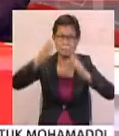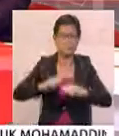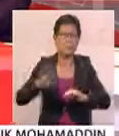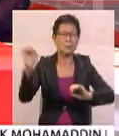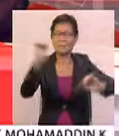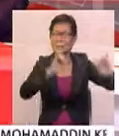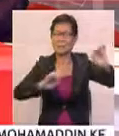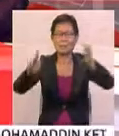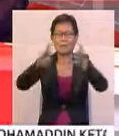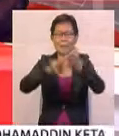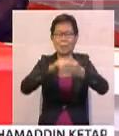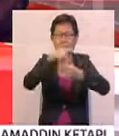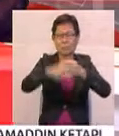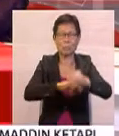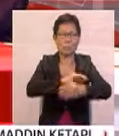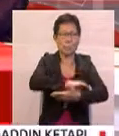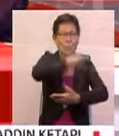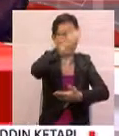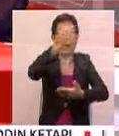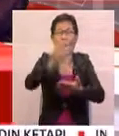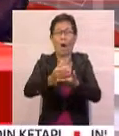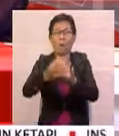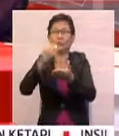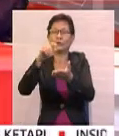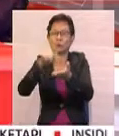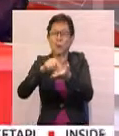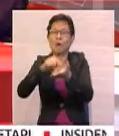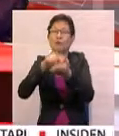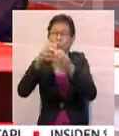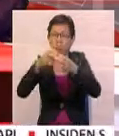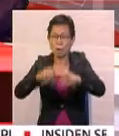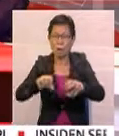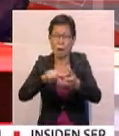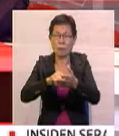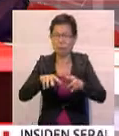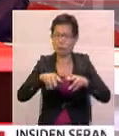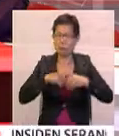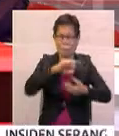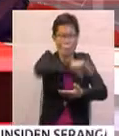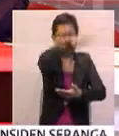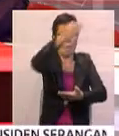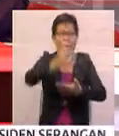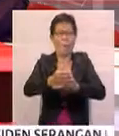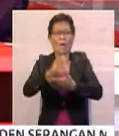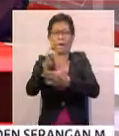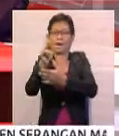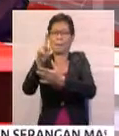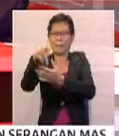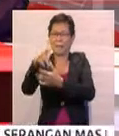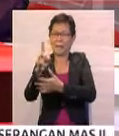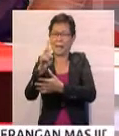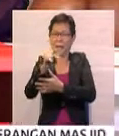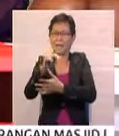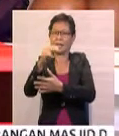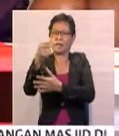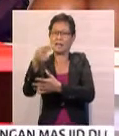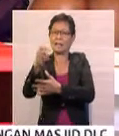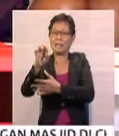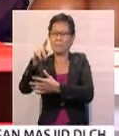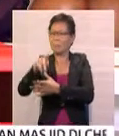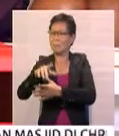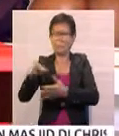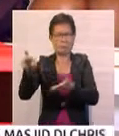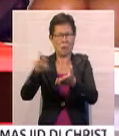tiada sebarang Laporan mengenai lambakan telur ayam diterima oleh Kementerian Perdagangan dalam negeri dan hal ehwal pengguna kpdn